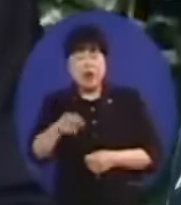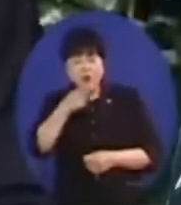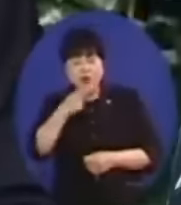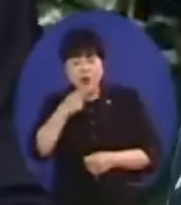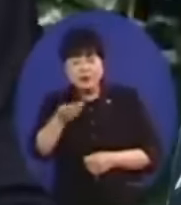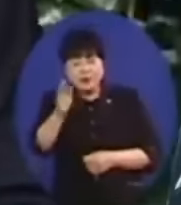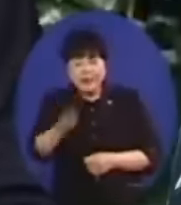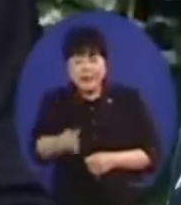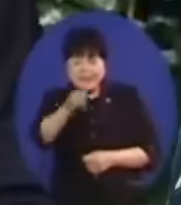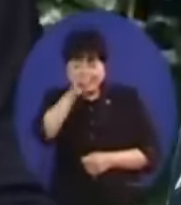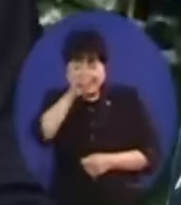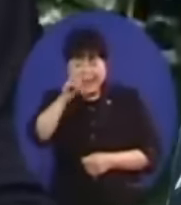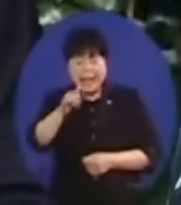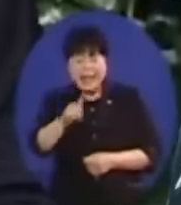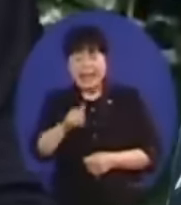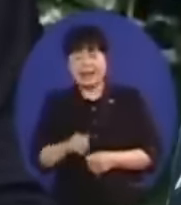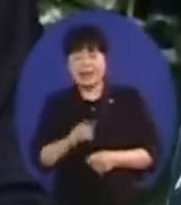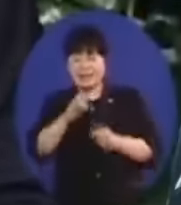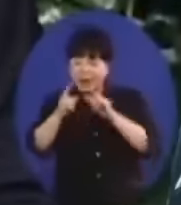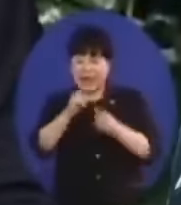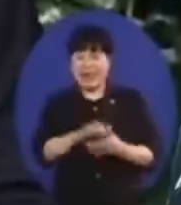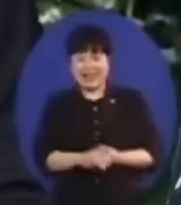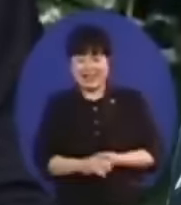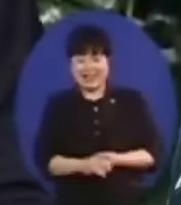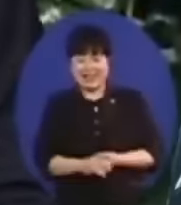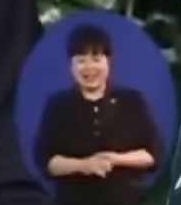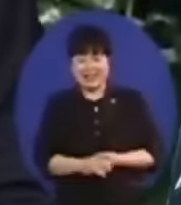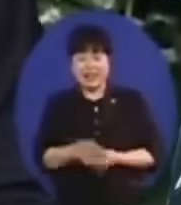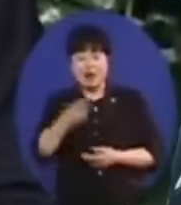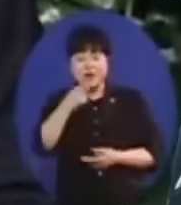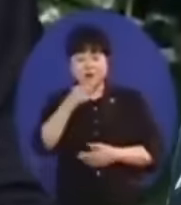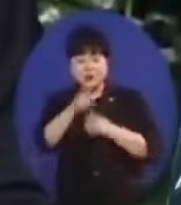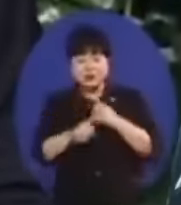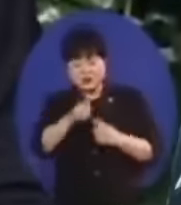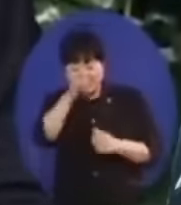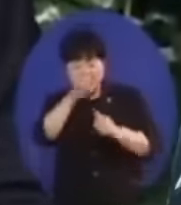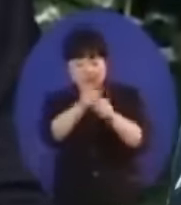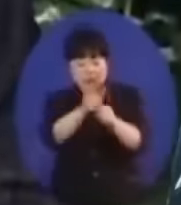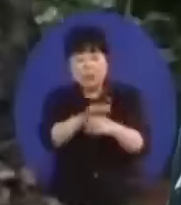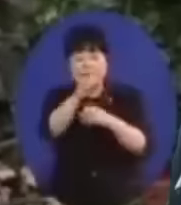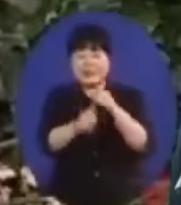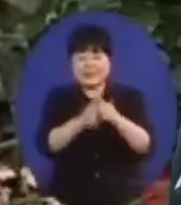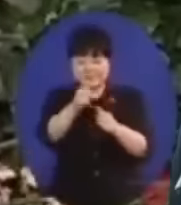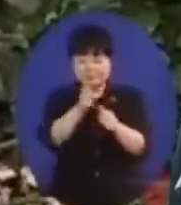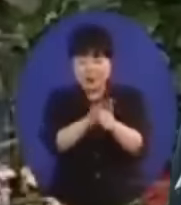하라. 없는 것을 있는 것 같이 부르신 하나님이시기 때문에